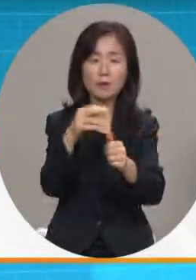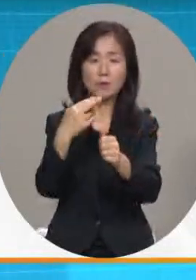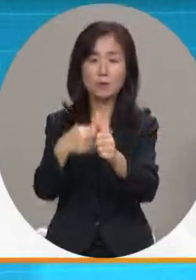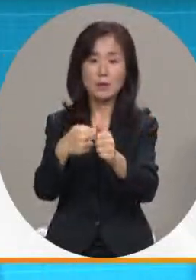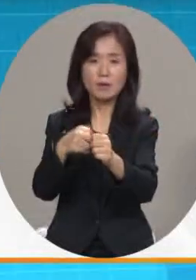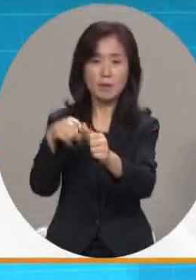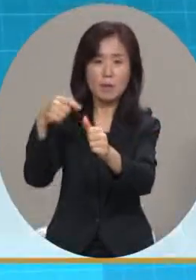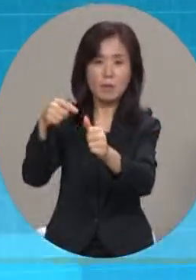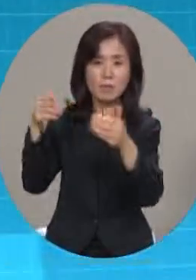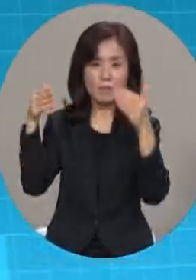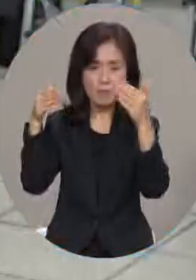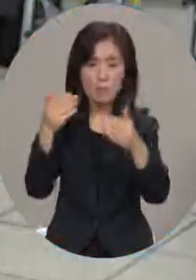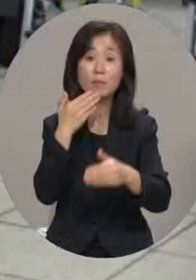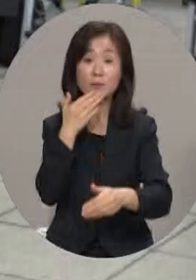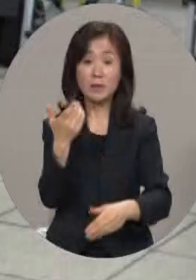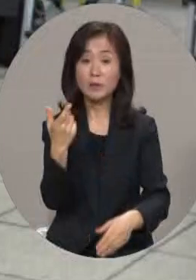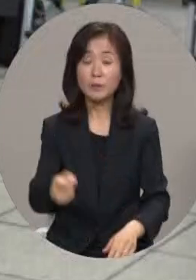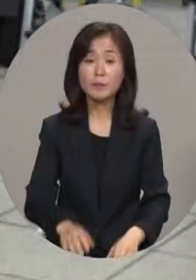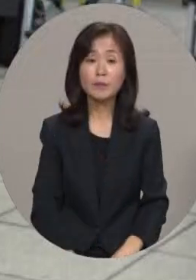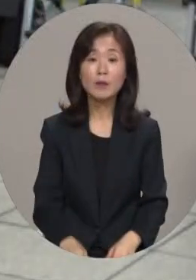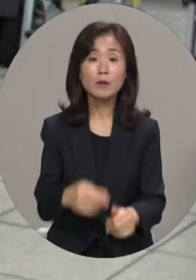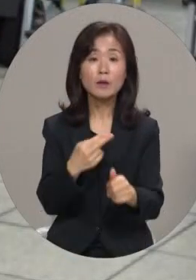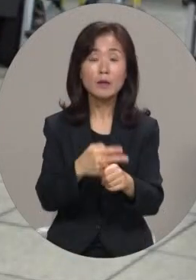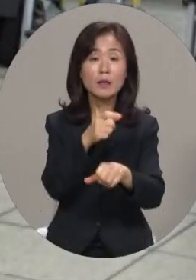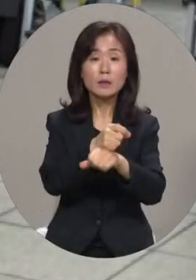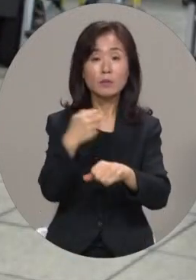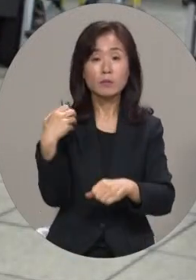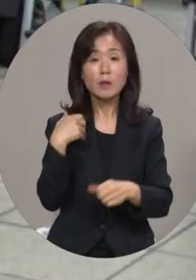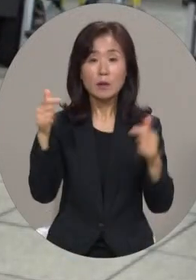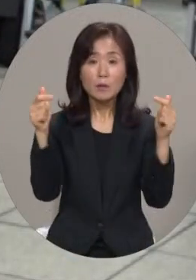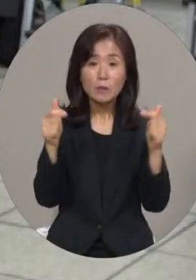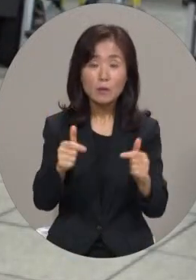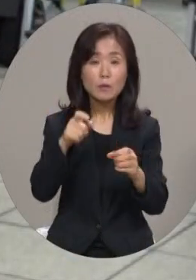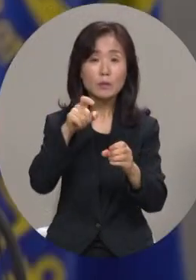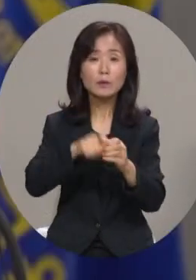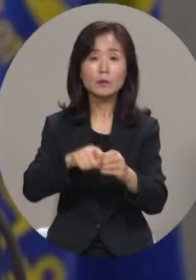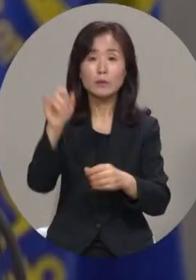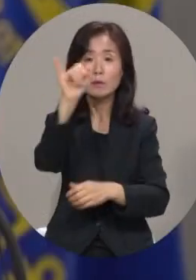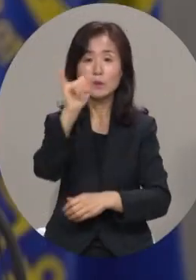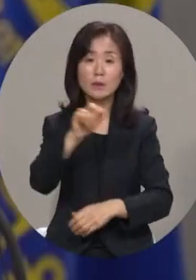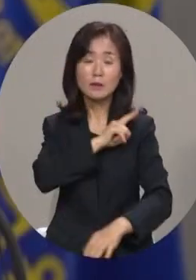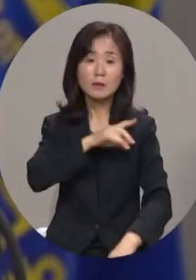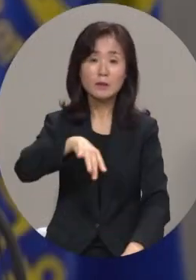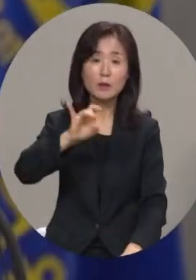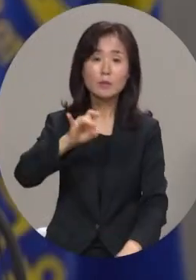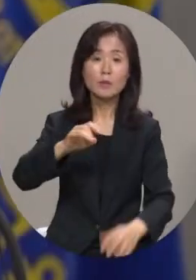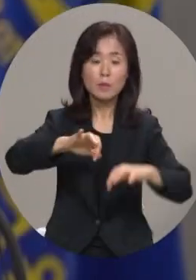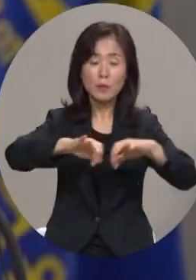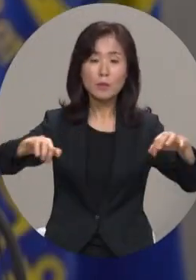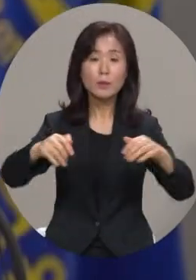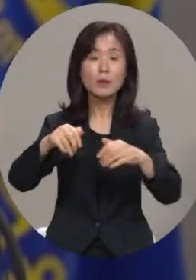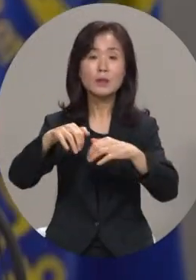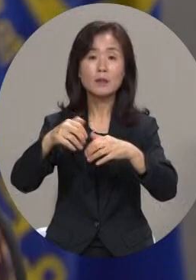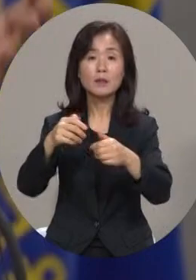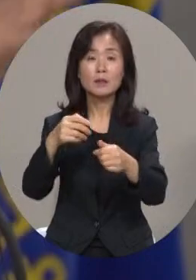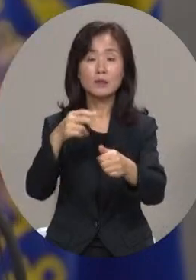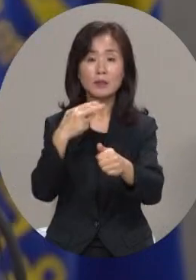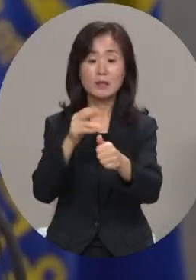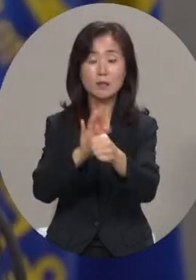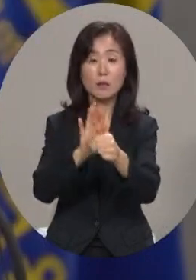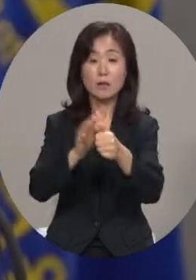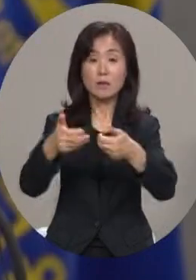구성할 수 있다는 교사들의 행정부담을 줄여 주겠다며 전국에서 처음으로 별도의 지원까지 설립하고